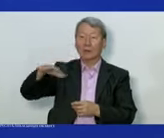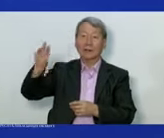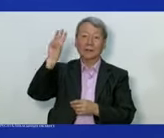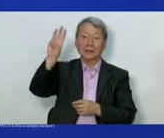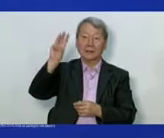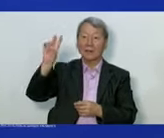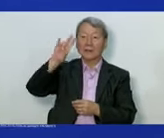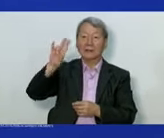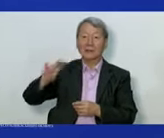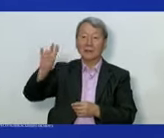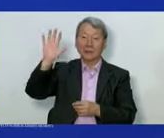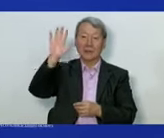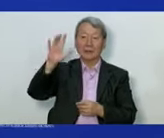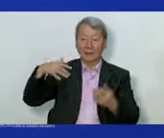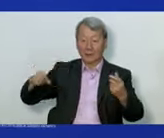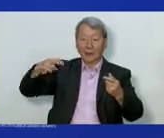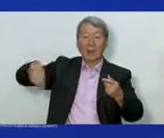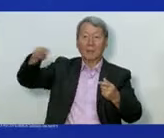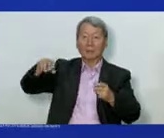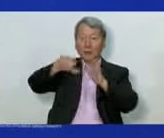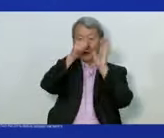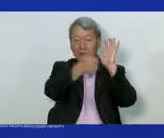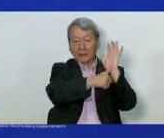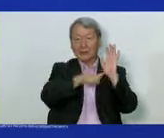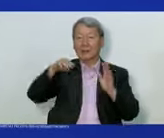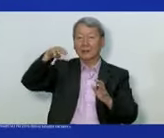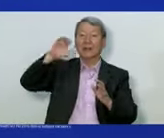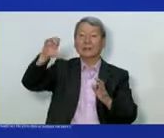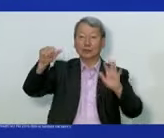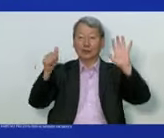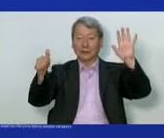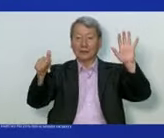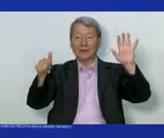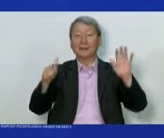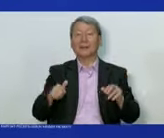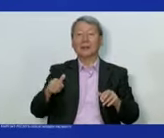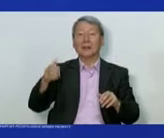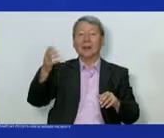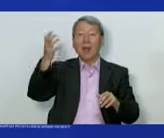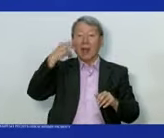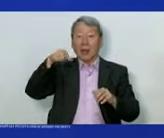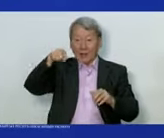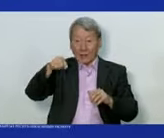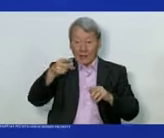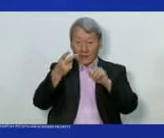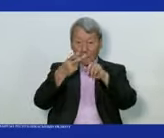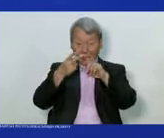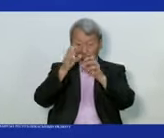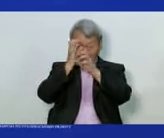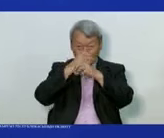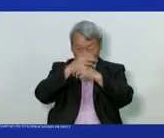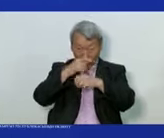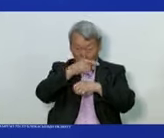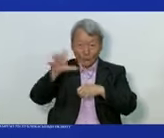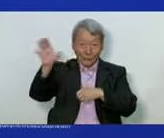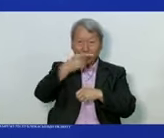области 3, в Нарынской области 5, в Джалабадской области 16, в Таласской области 6. При выписке результата анализов